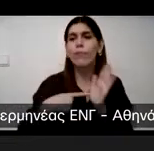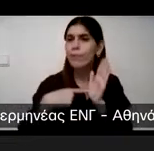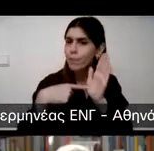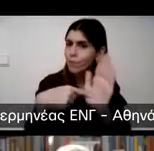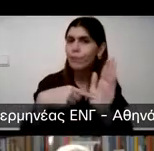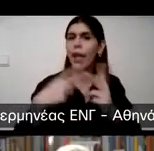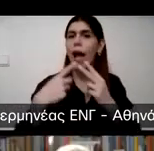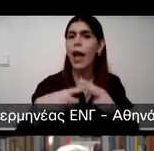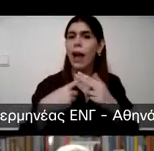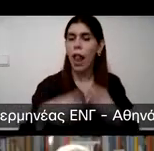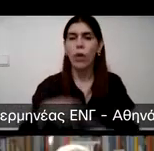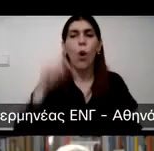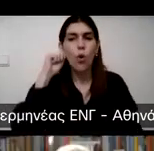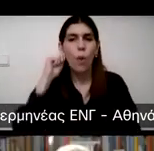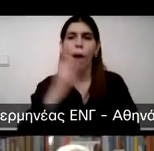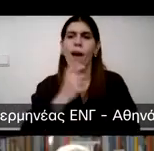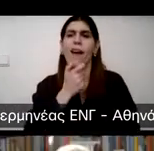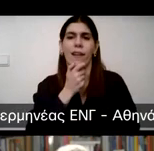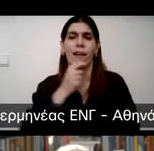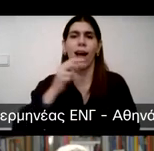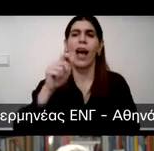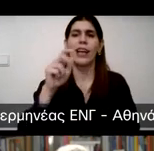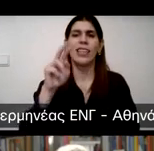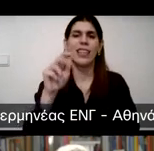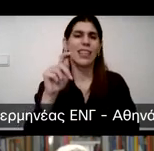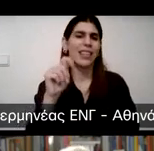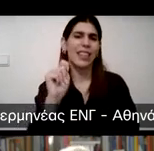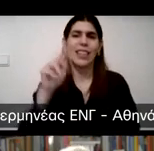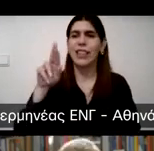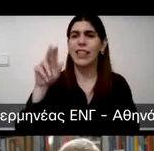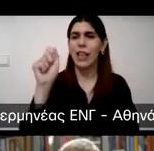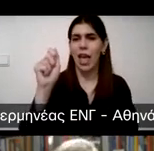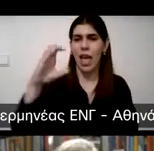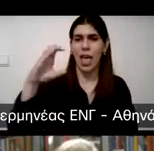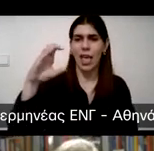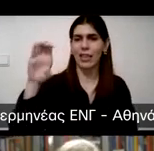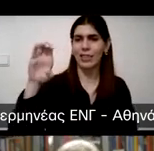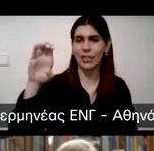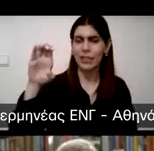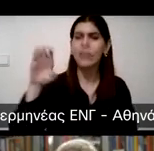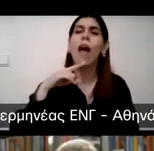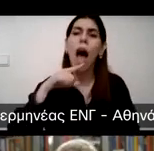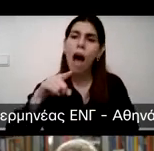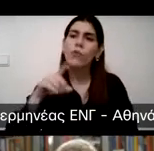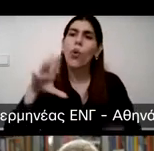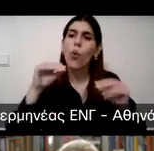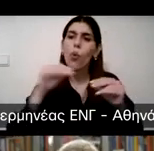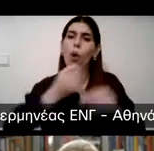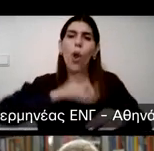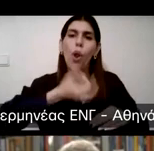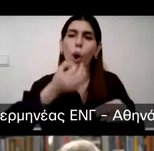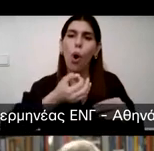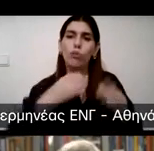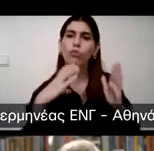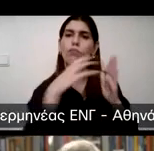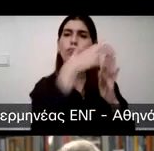οποία διαμορφώθηκε στο πλαίσιο του ερευνητικού προγράμματος TRACE, ανοιχνεύοντας τον ρατσισμό στον αντιρατσιστικό λόγο, και